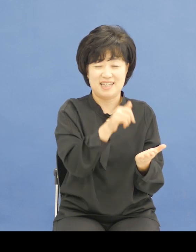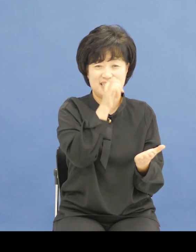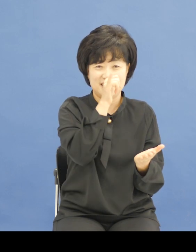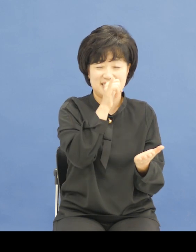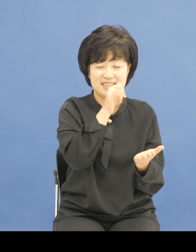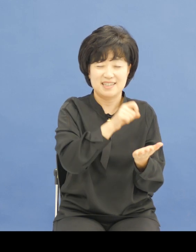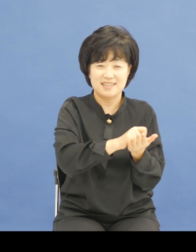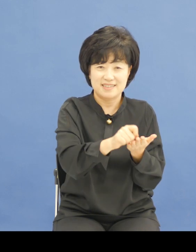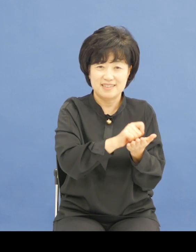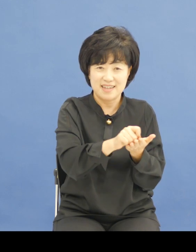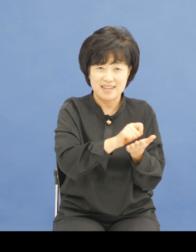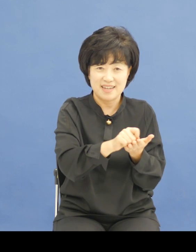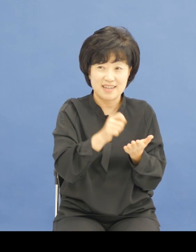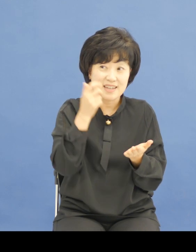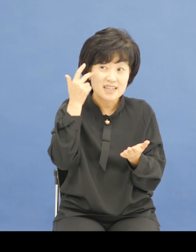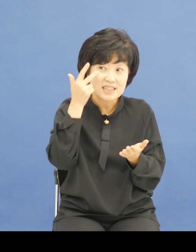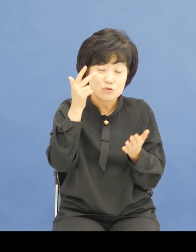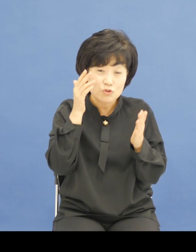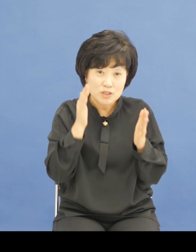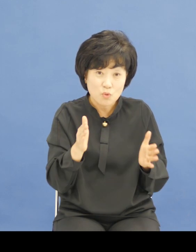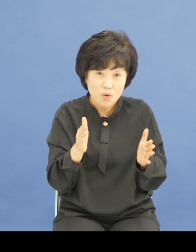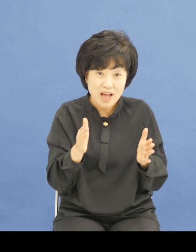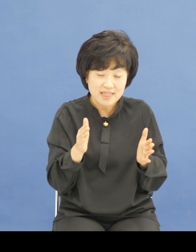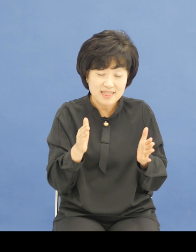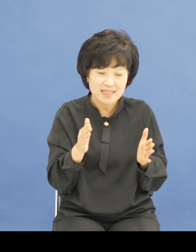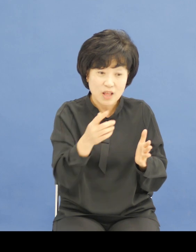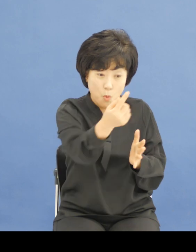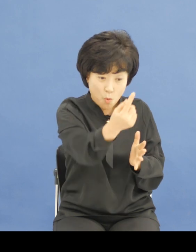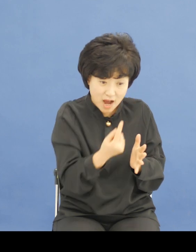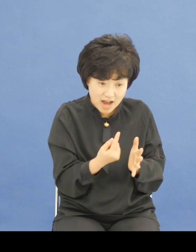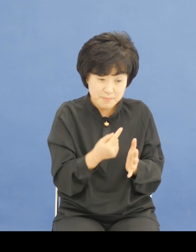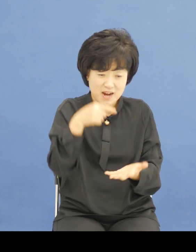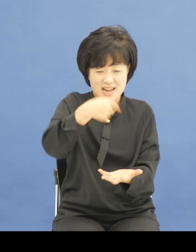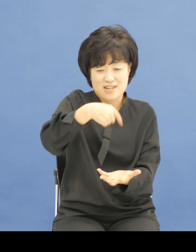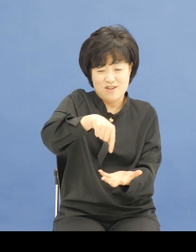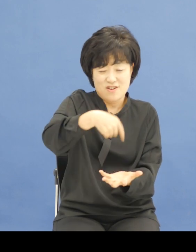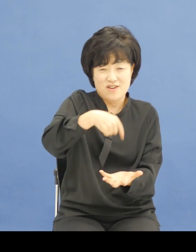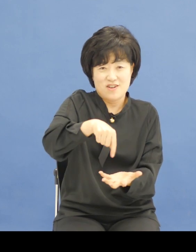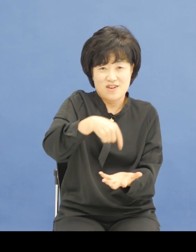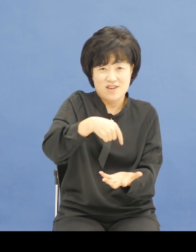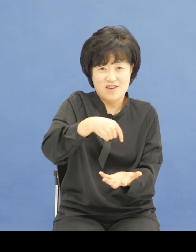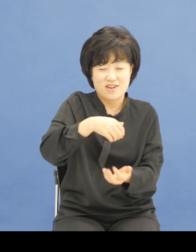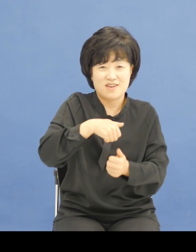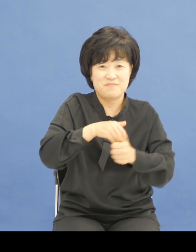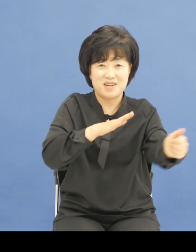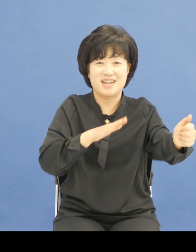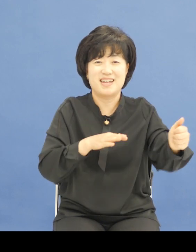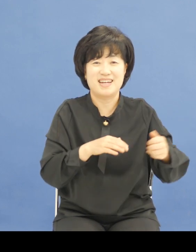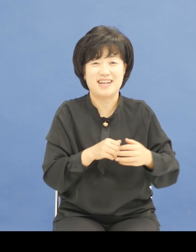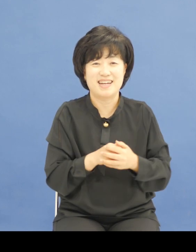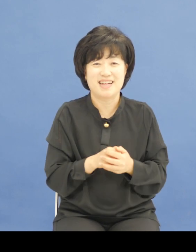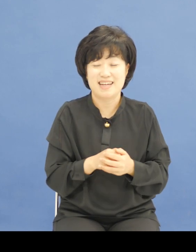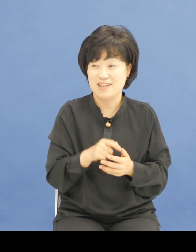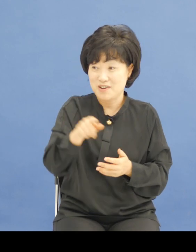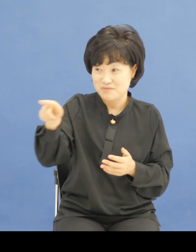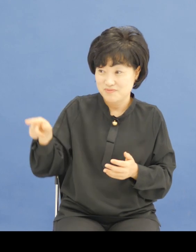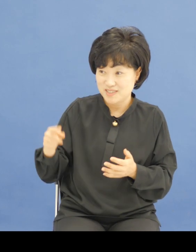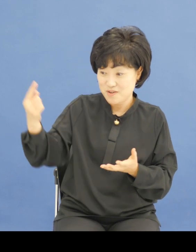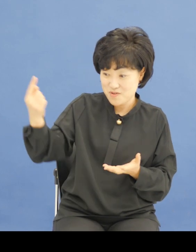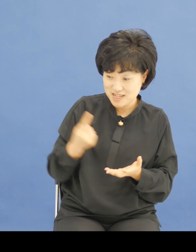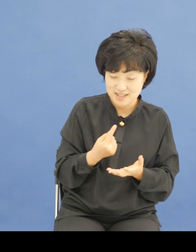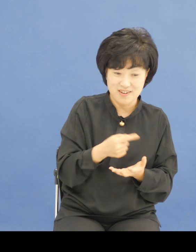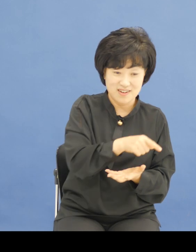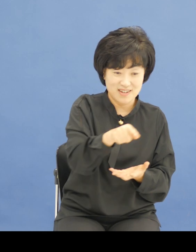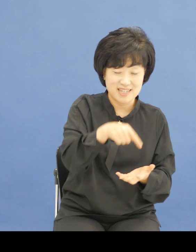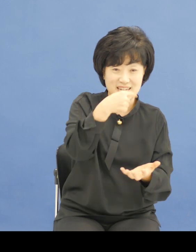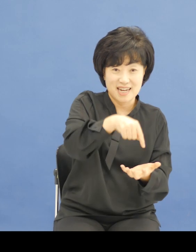와서 그걸 한 일주일이면 가르치면 되거든요. 네. 끝나고 나면은 사파를 시켜드릴 테니까